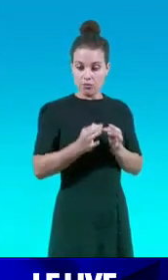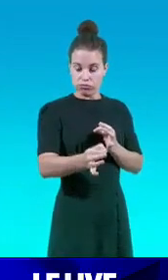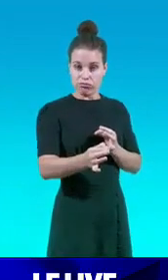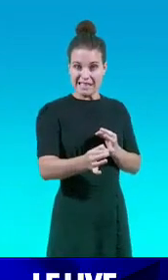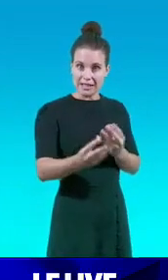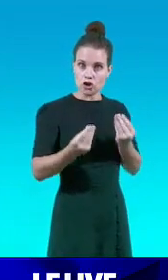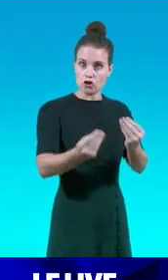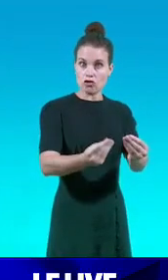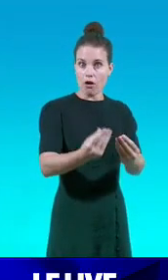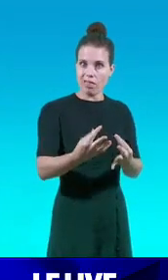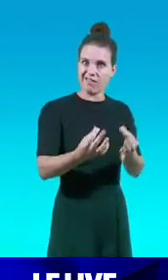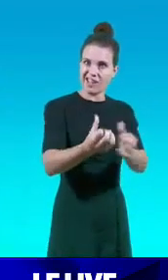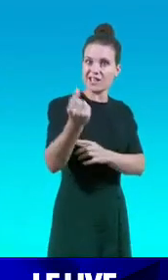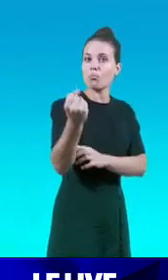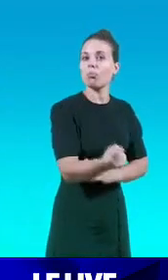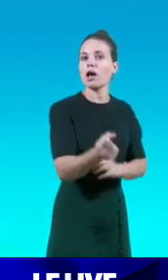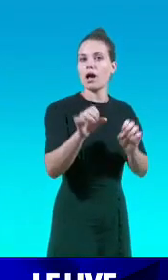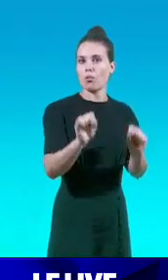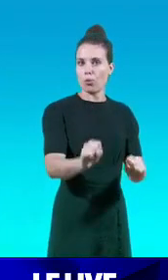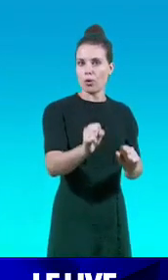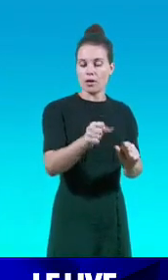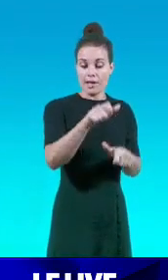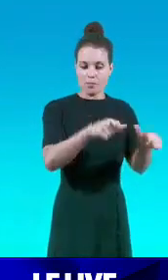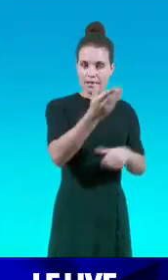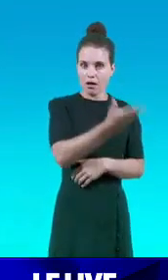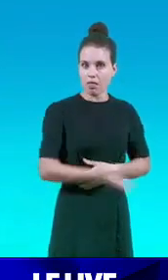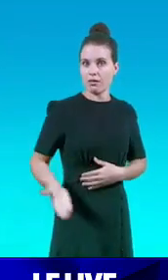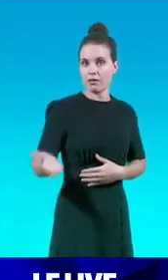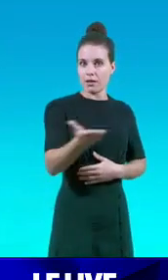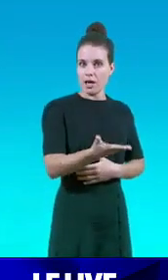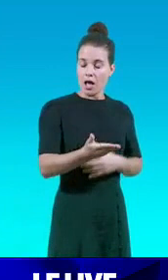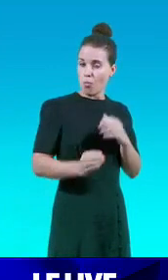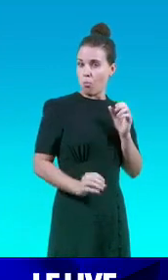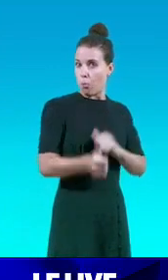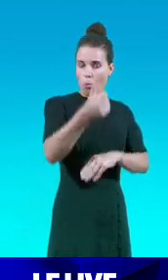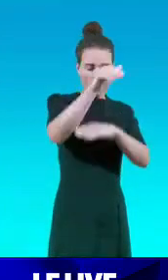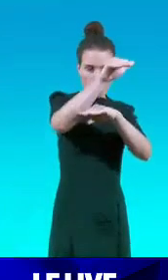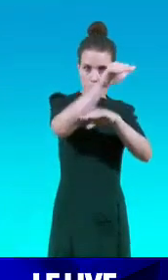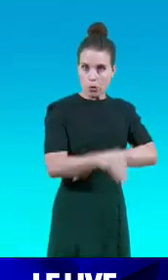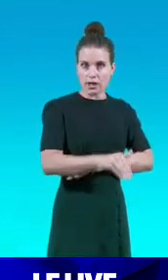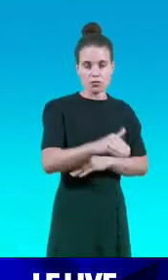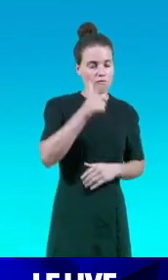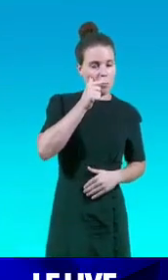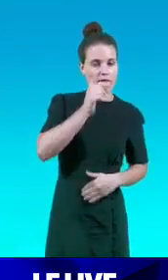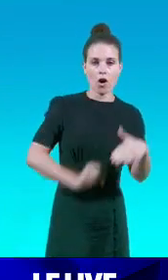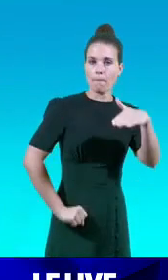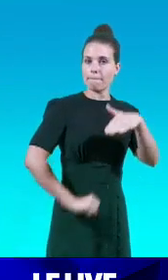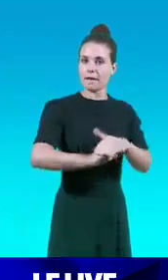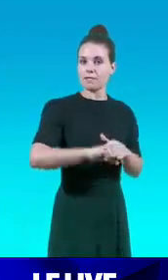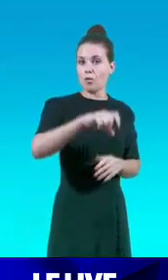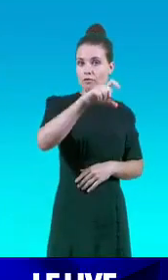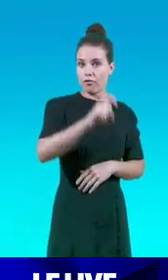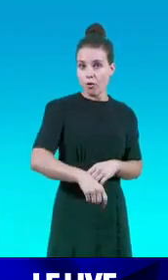encore ce sont ces personnes qu'il faut protéger au maximum car ce sont elles